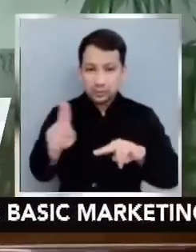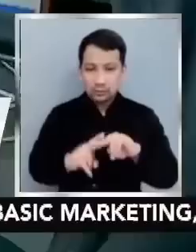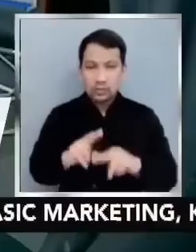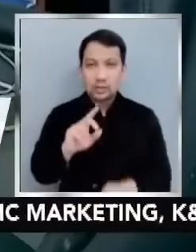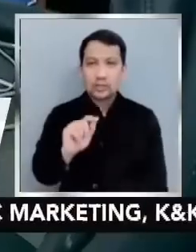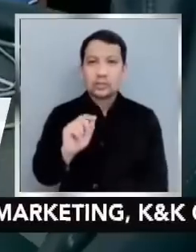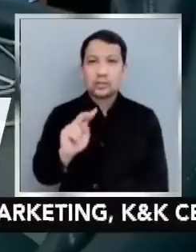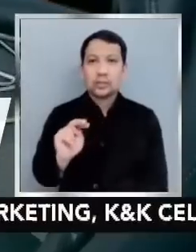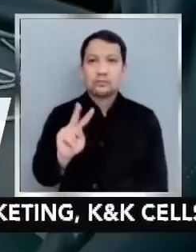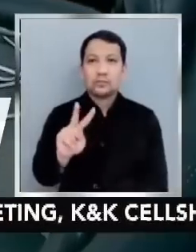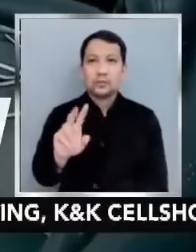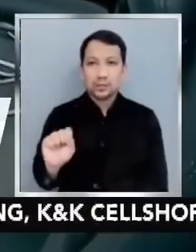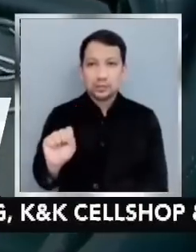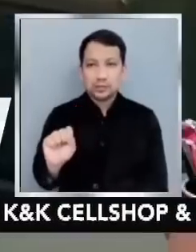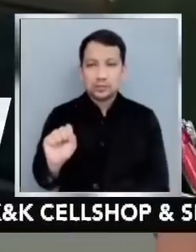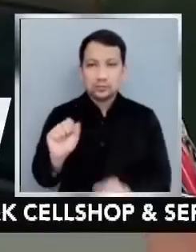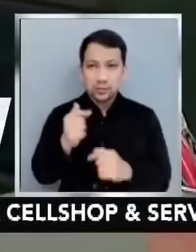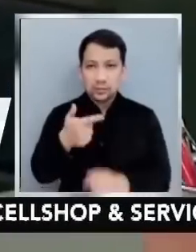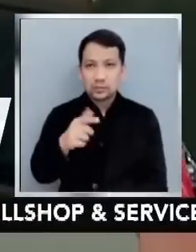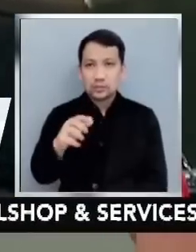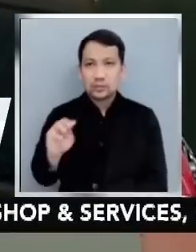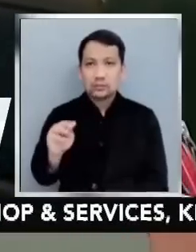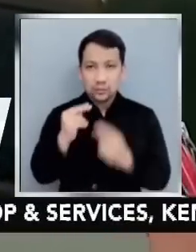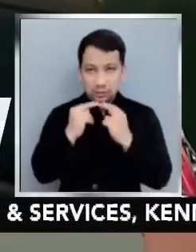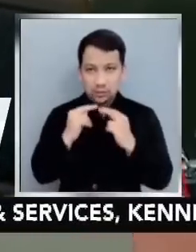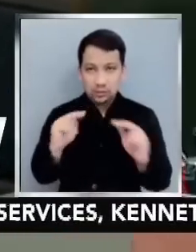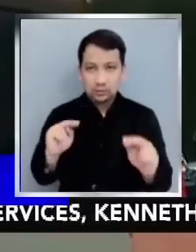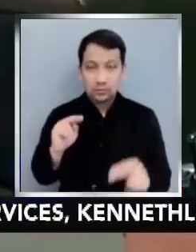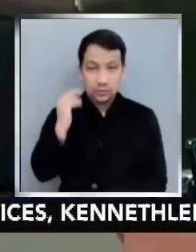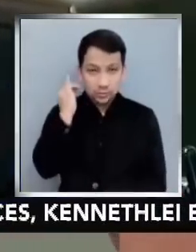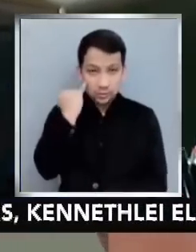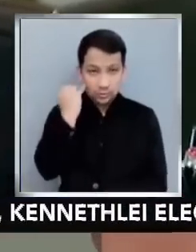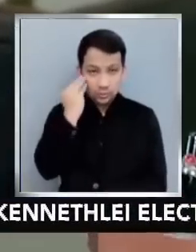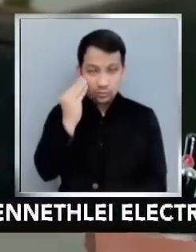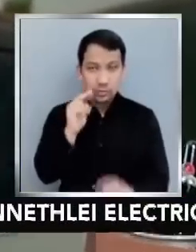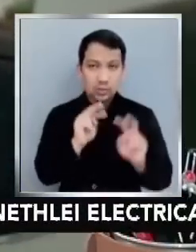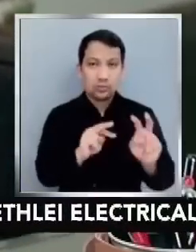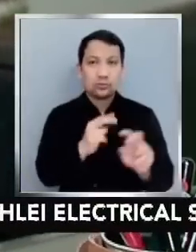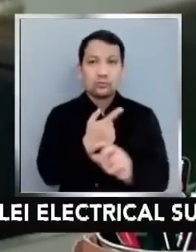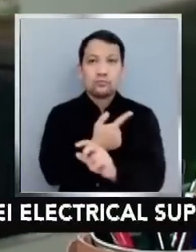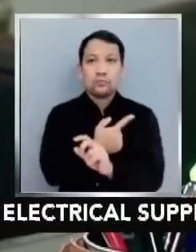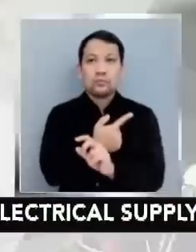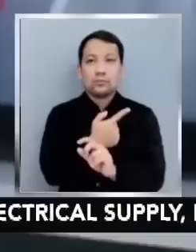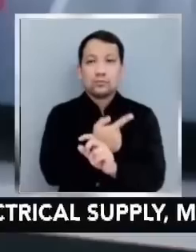slots. Para sa GMA Integrated News, Joseph Morong, nakatutok 24 oras.